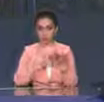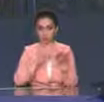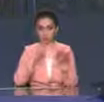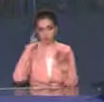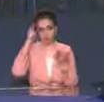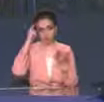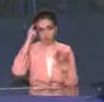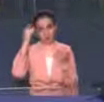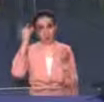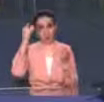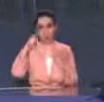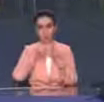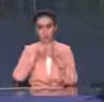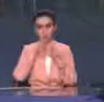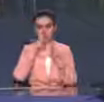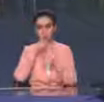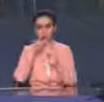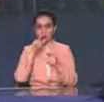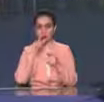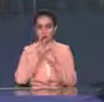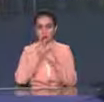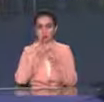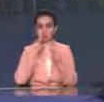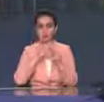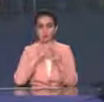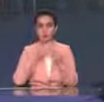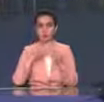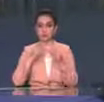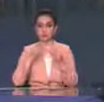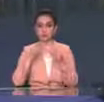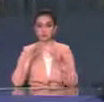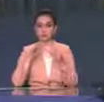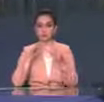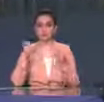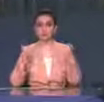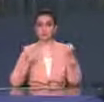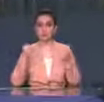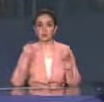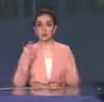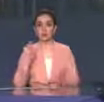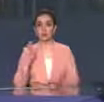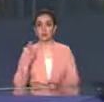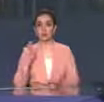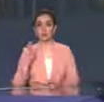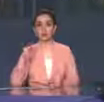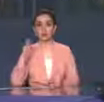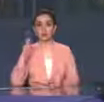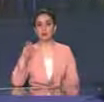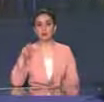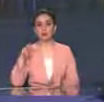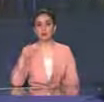задрав друг из просторечной лексике на набережной 2 нос кавалькада мы автомашин кавалькада предполагает